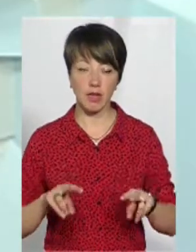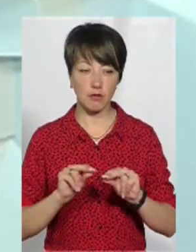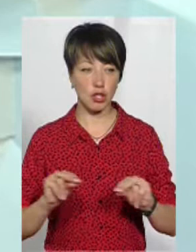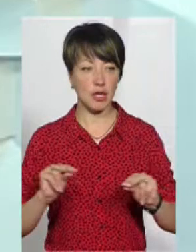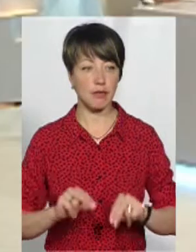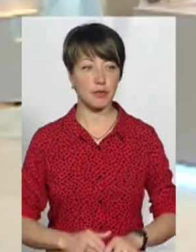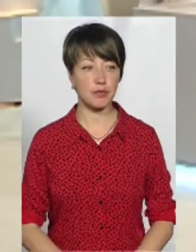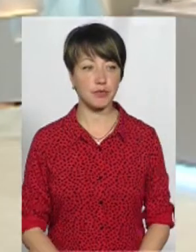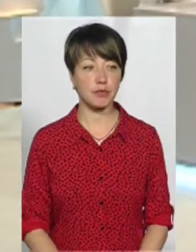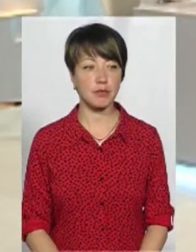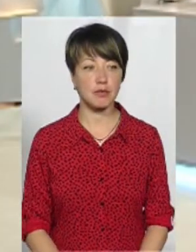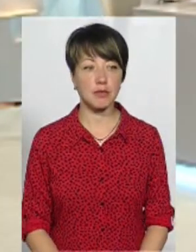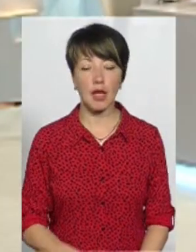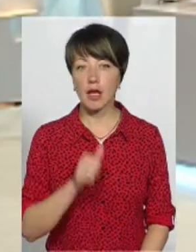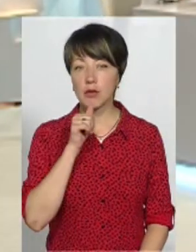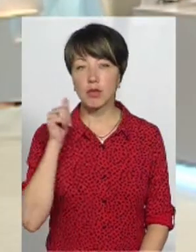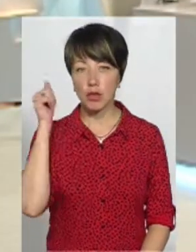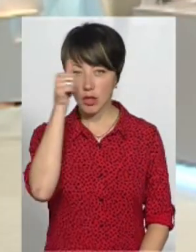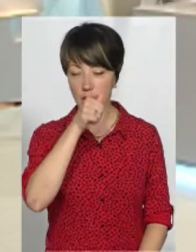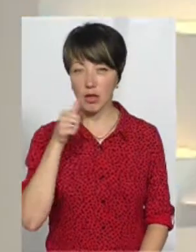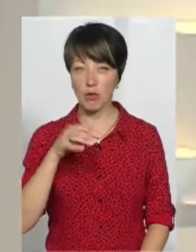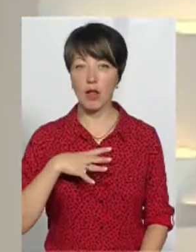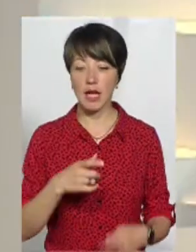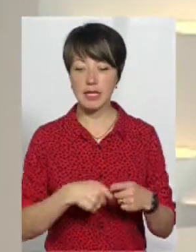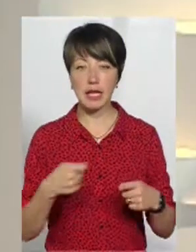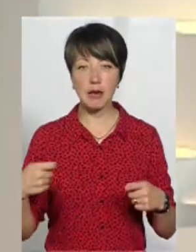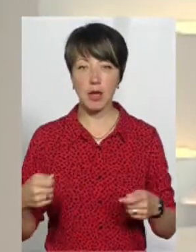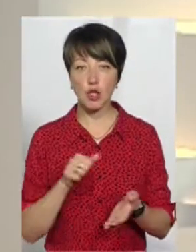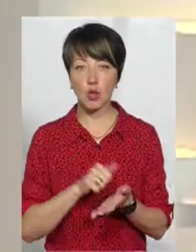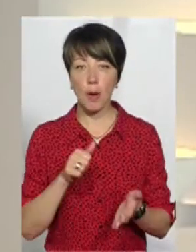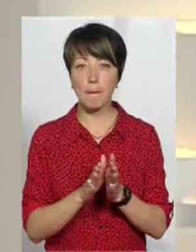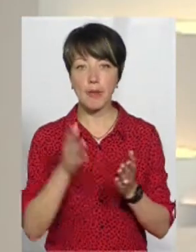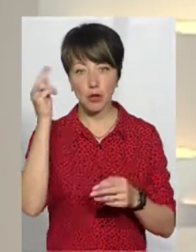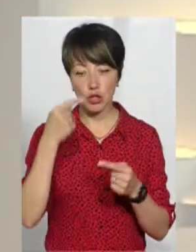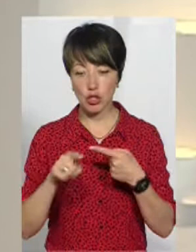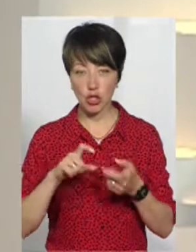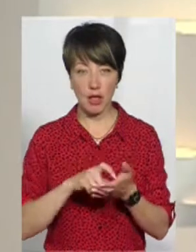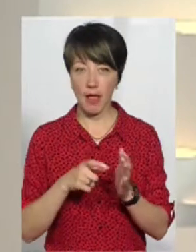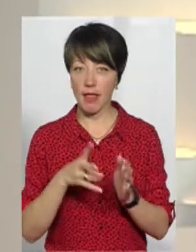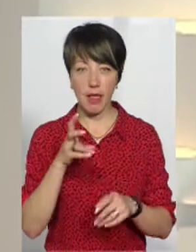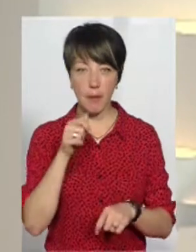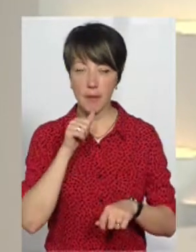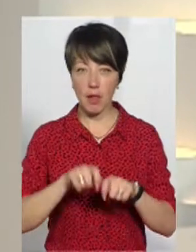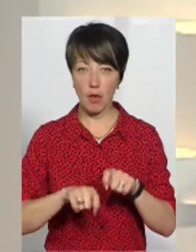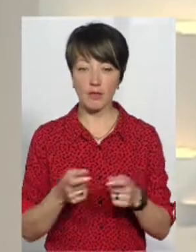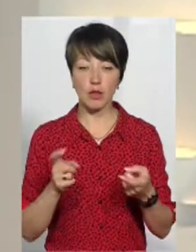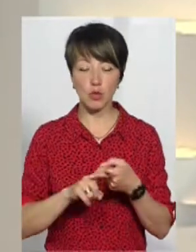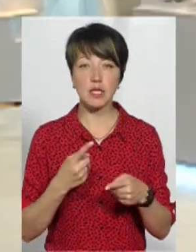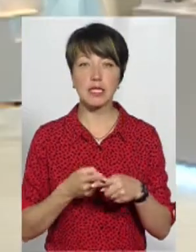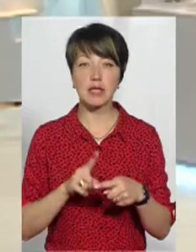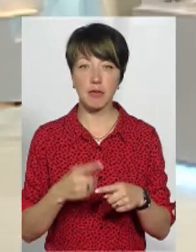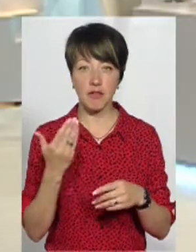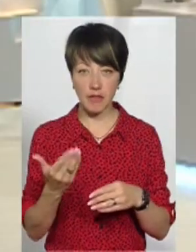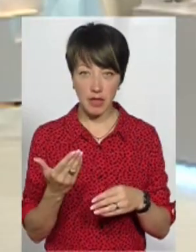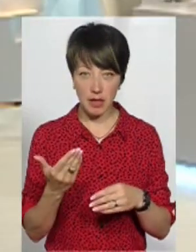кваліфікації вчителів. Але торік була затримка із друком підручників і в інших класах, не пілотних. От у зв'язку з цим